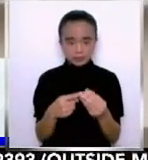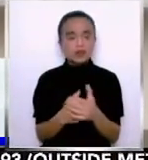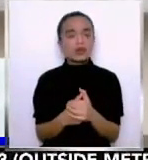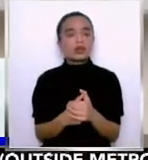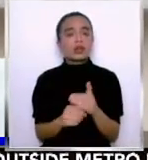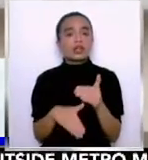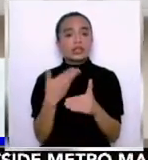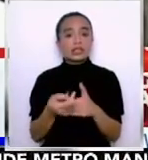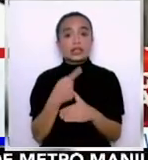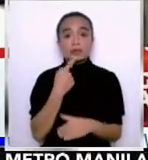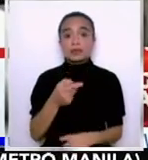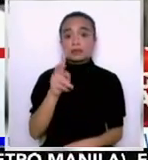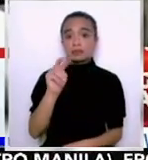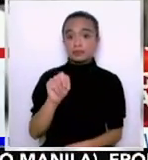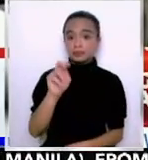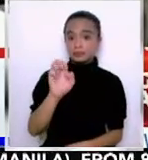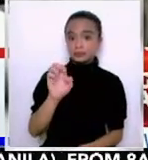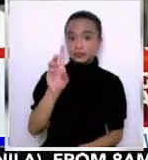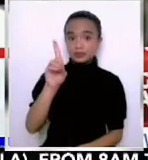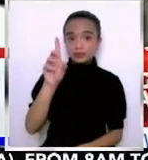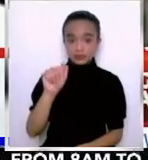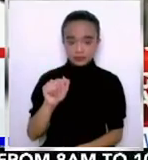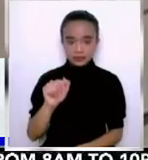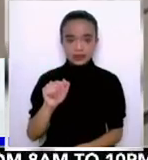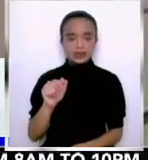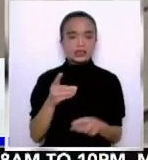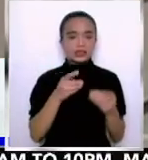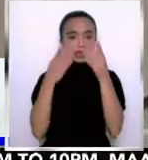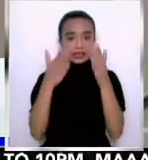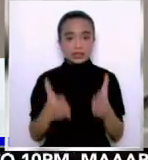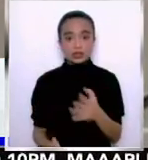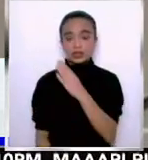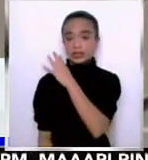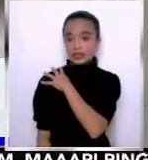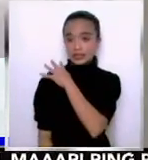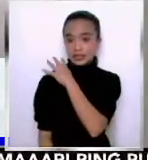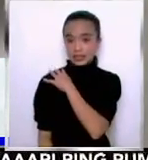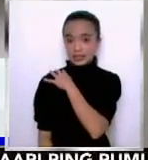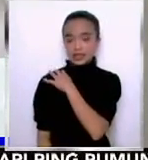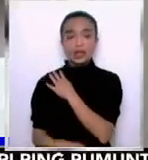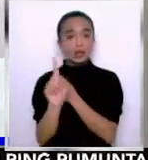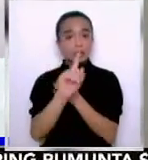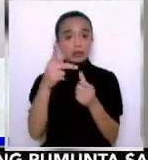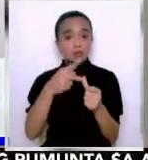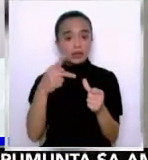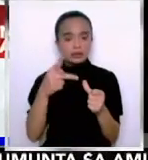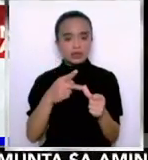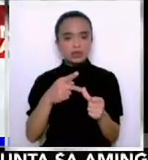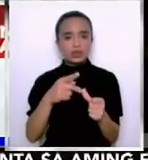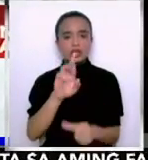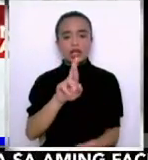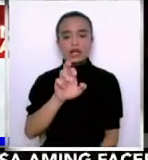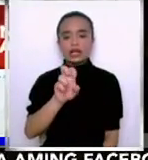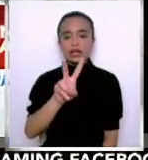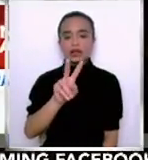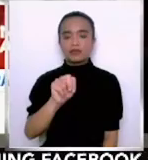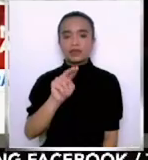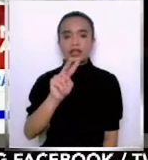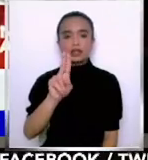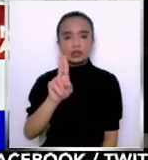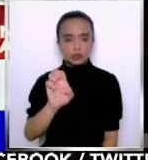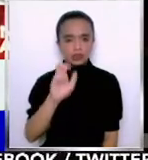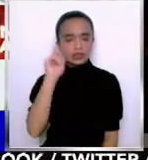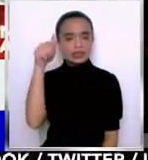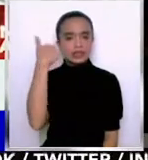Development Authority o NEDA Director General Arsenio Balisacan, prioridad ang revenue ng pamahalaan. Napaka-challenge